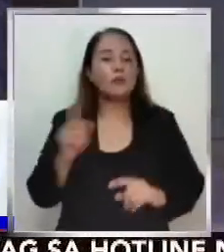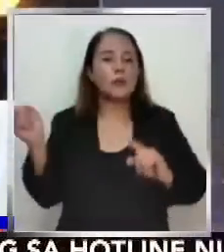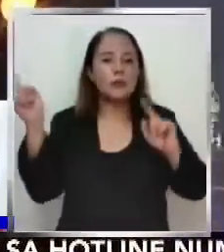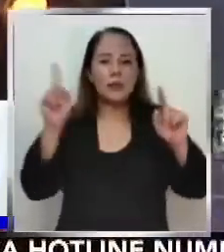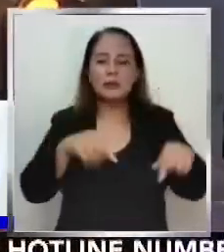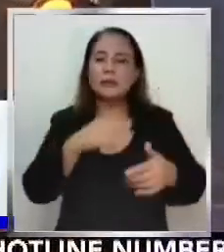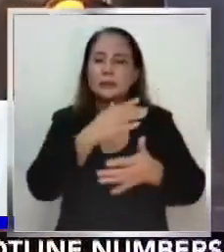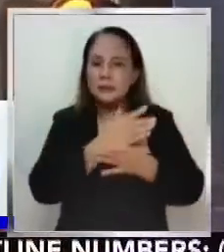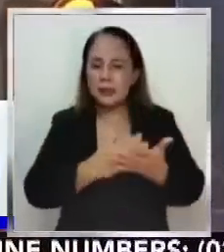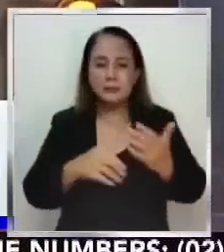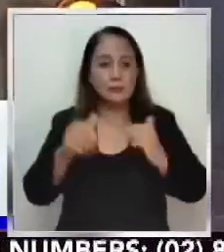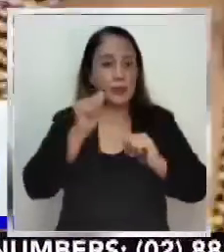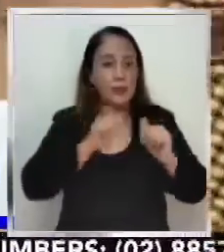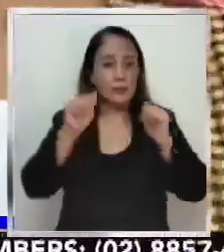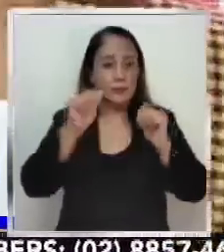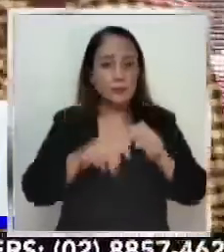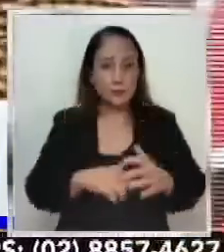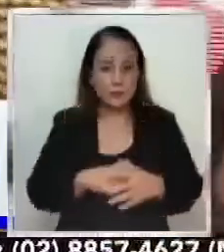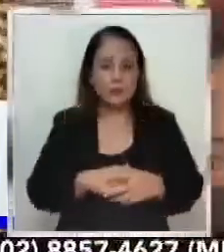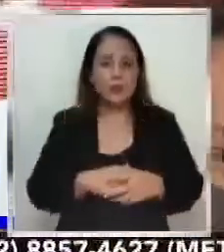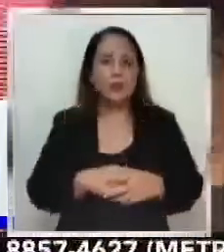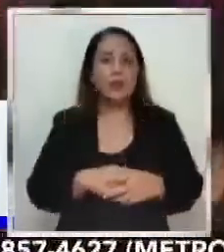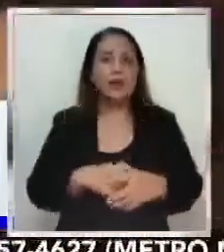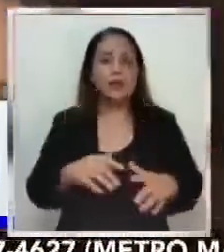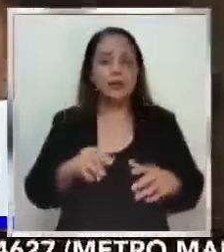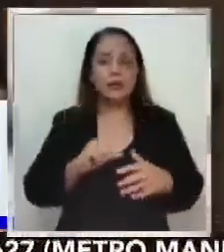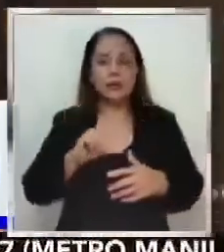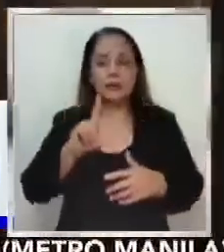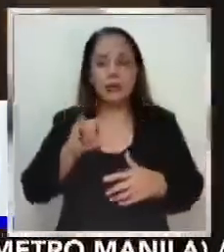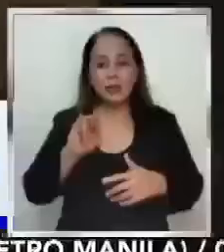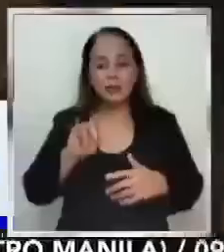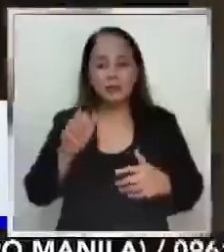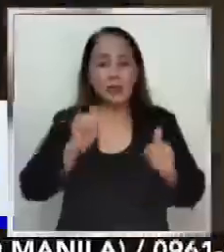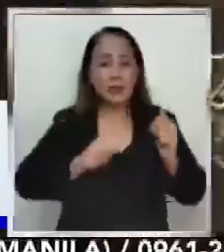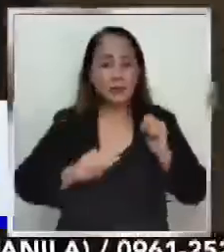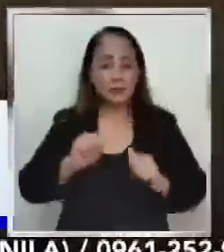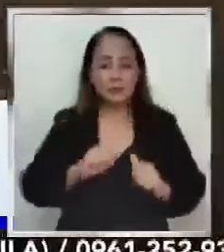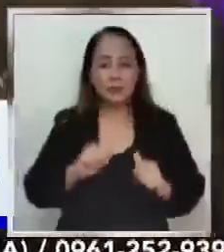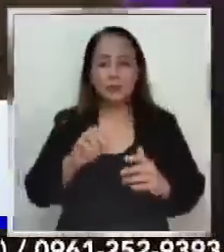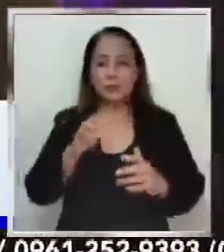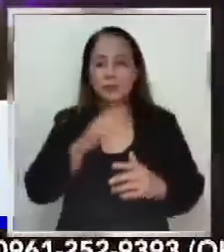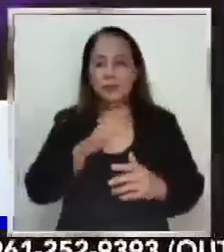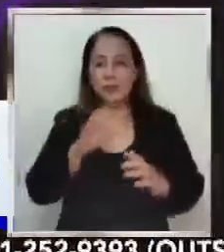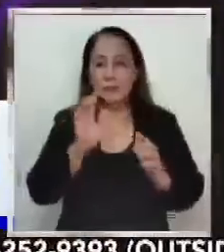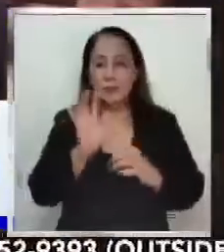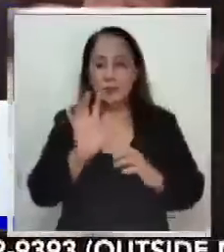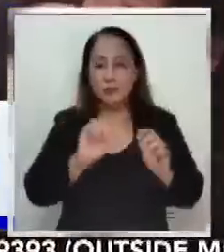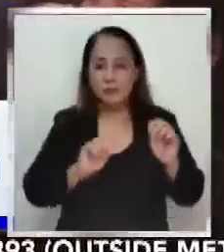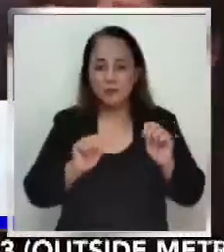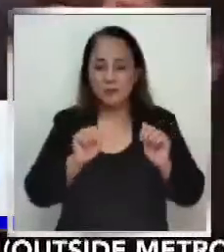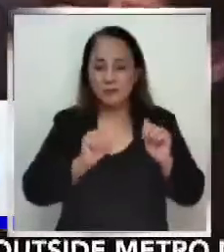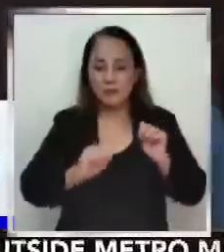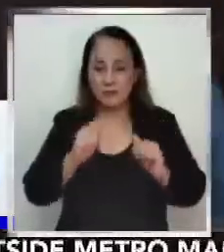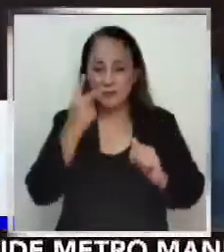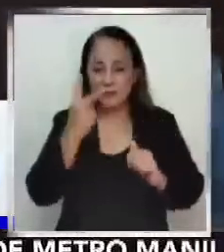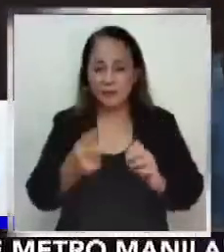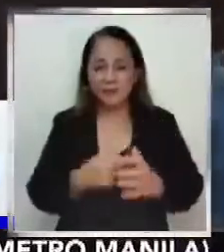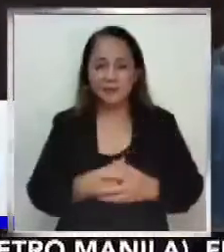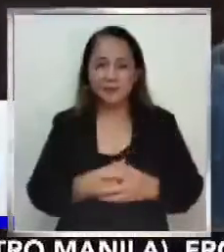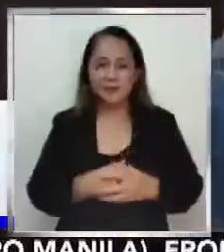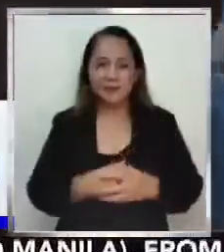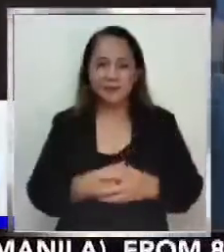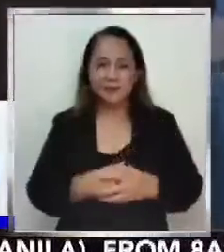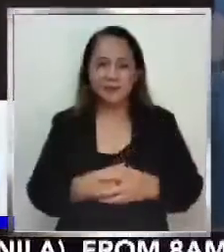cast members ng highly anticipated live-action series na Voltes 5 Legacy with direct Mark Reyes. Tila